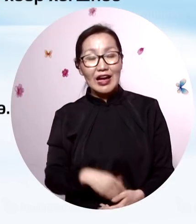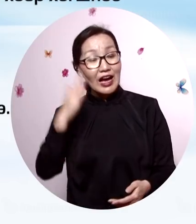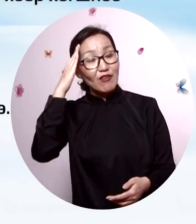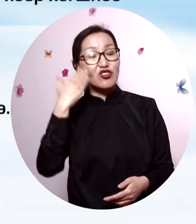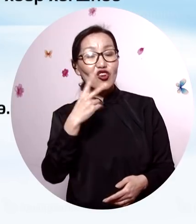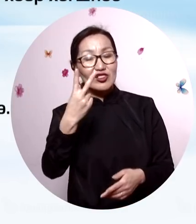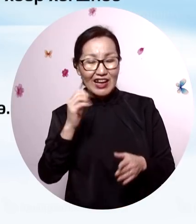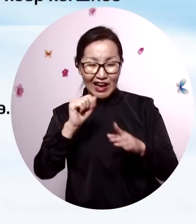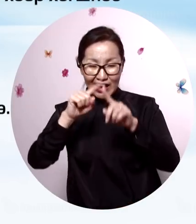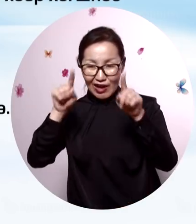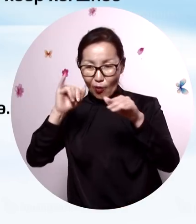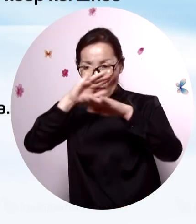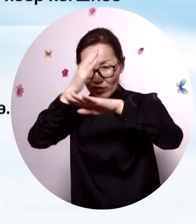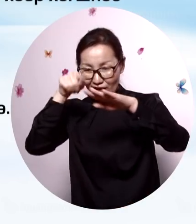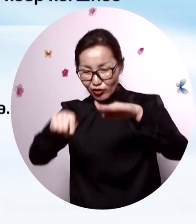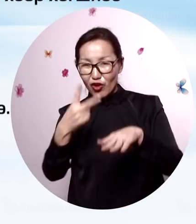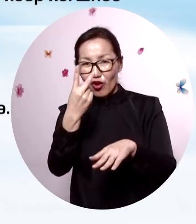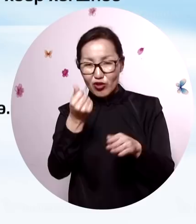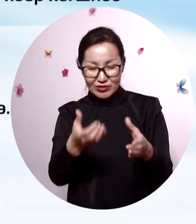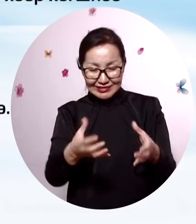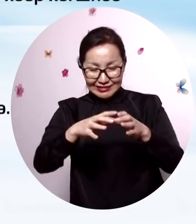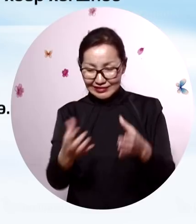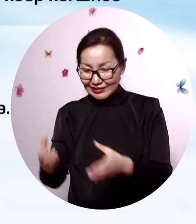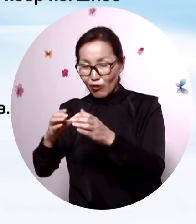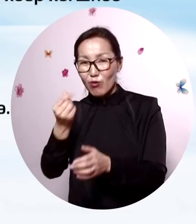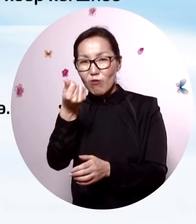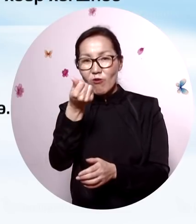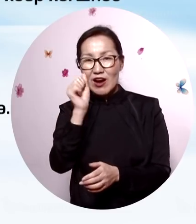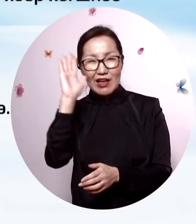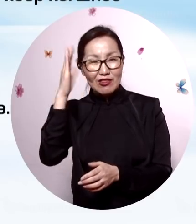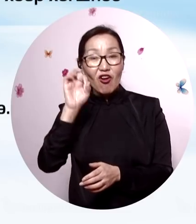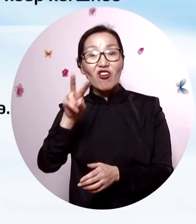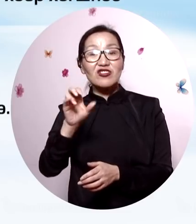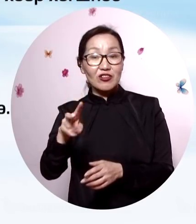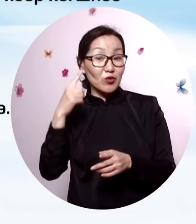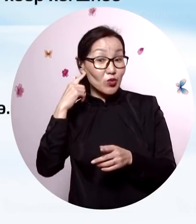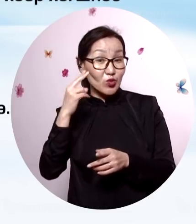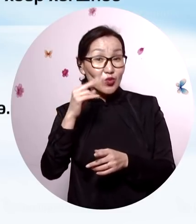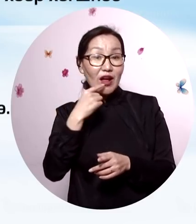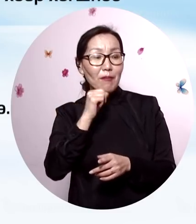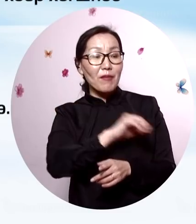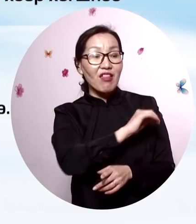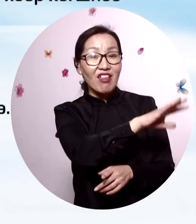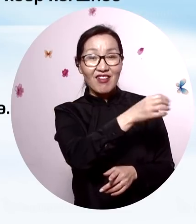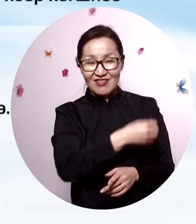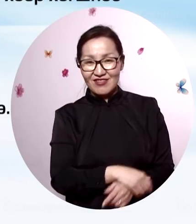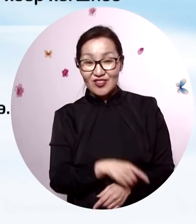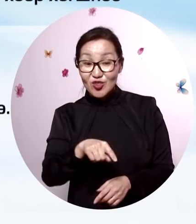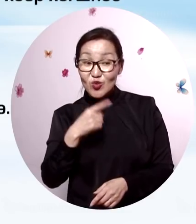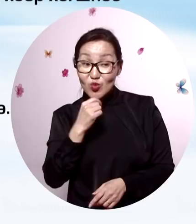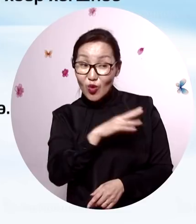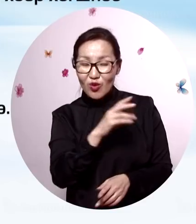Аав ээж хоёрчин агуугаас хоёр тулам мөнгө олсон гинэ гих цуурхал ажээ. Цуу